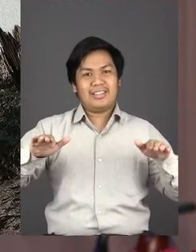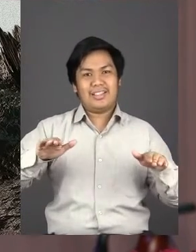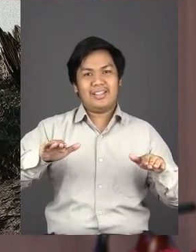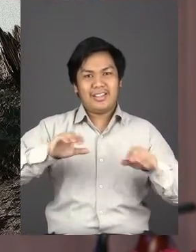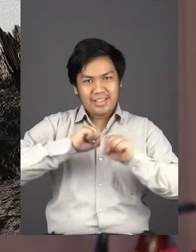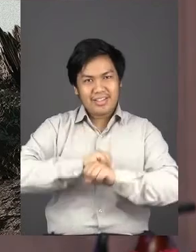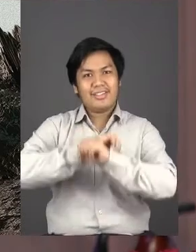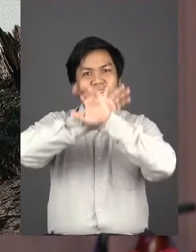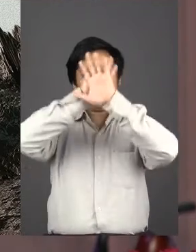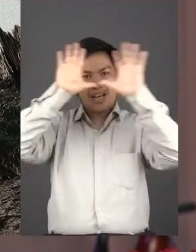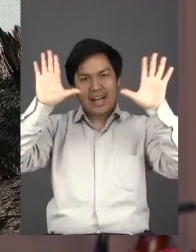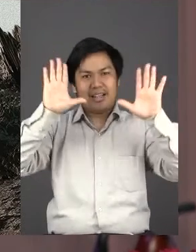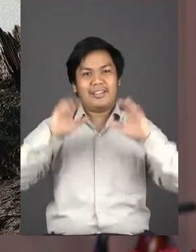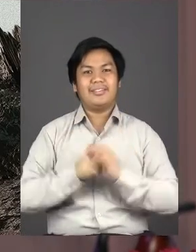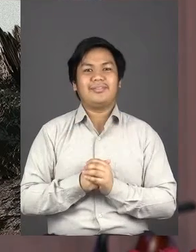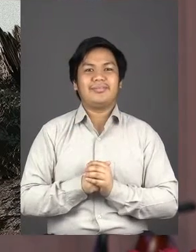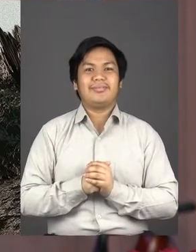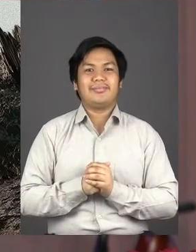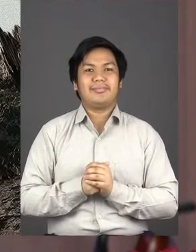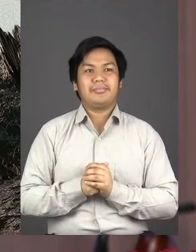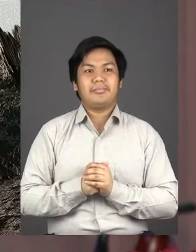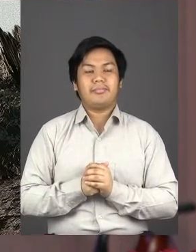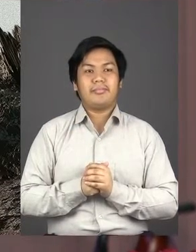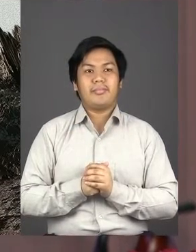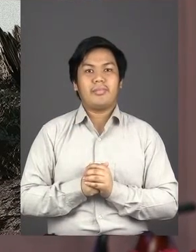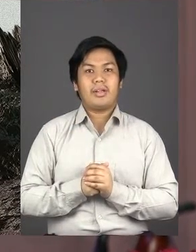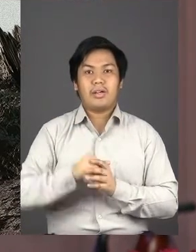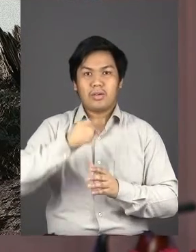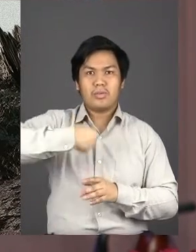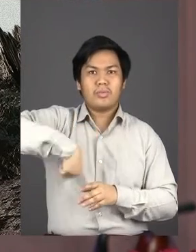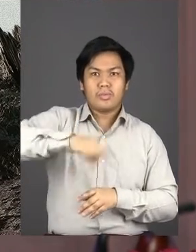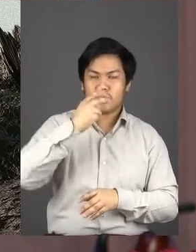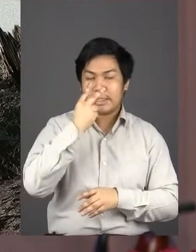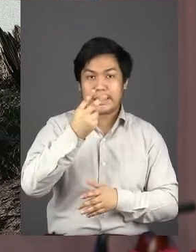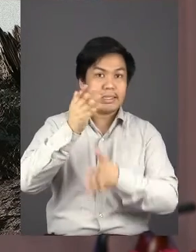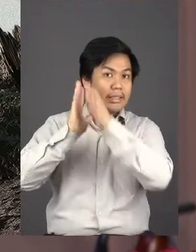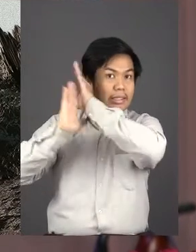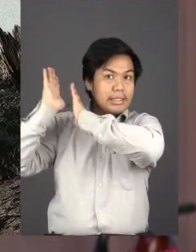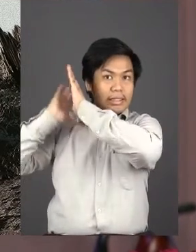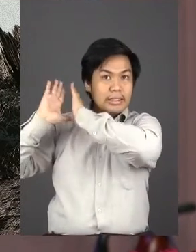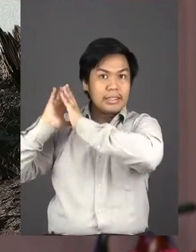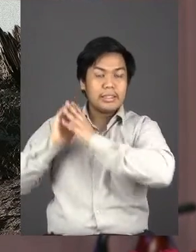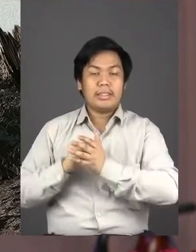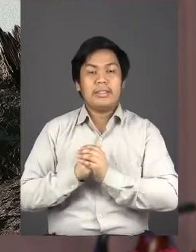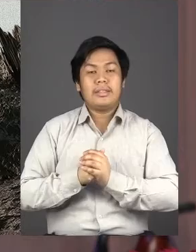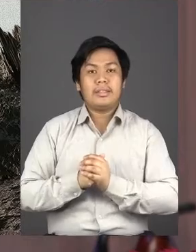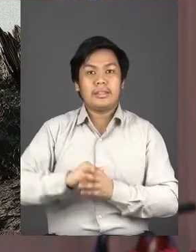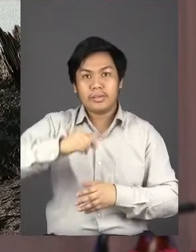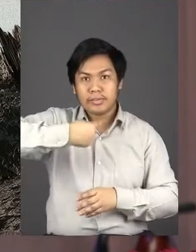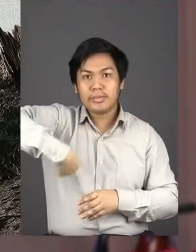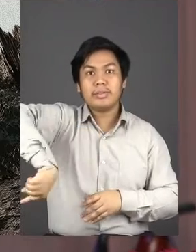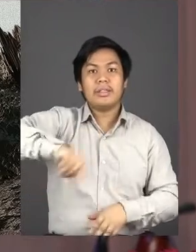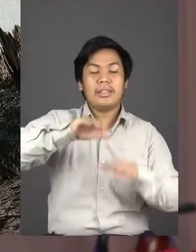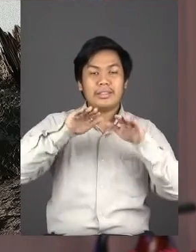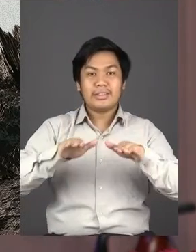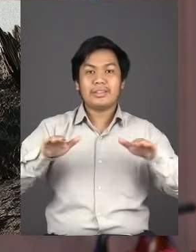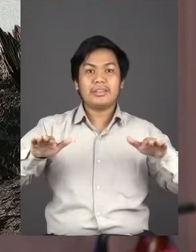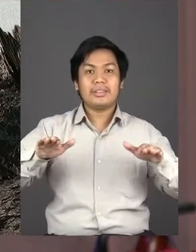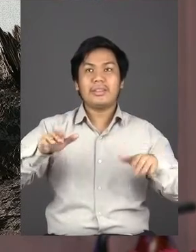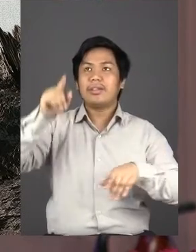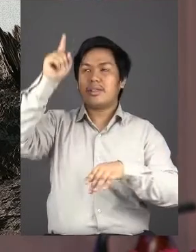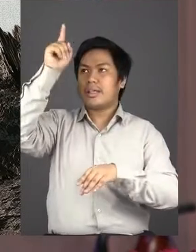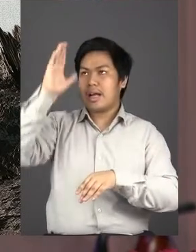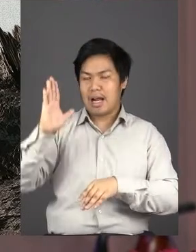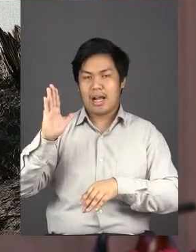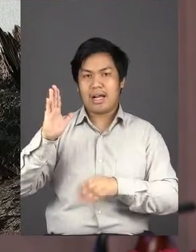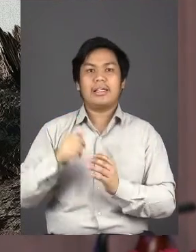of light. Na kinoment natin last time na dahil tayo ay children of God, we